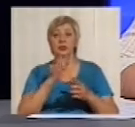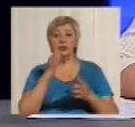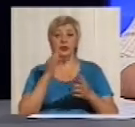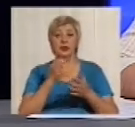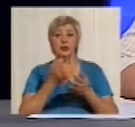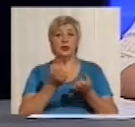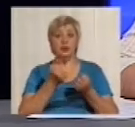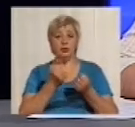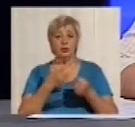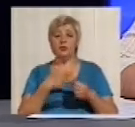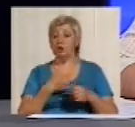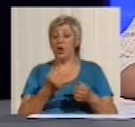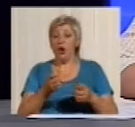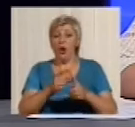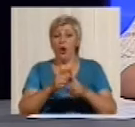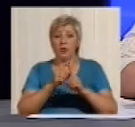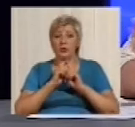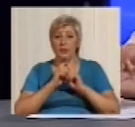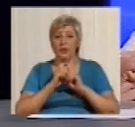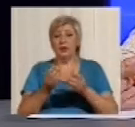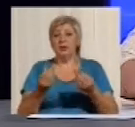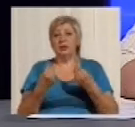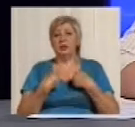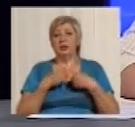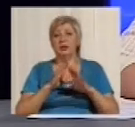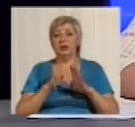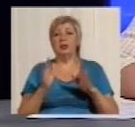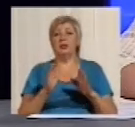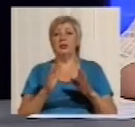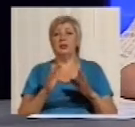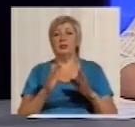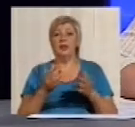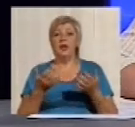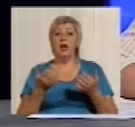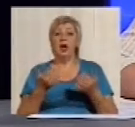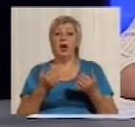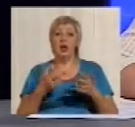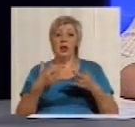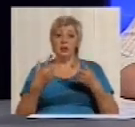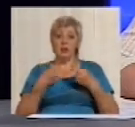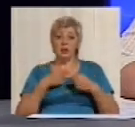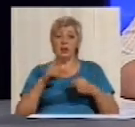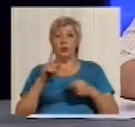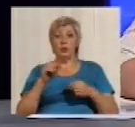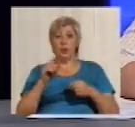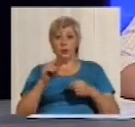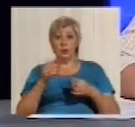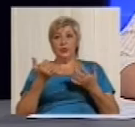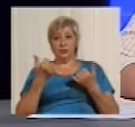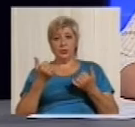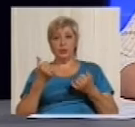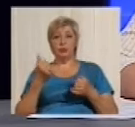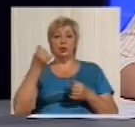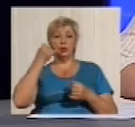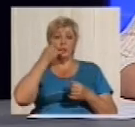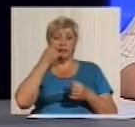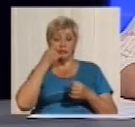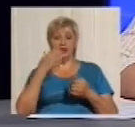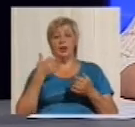надали, пообіцяли надати коментар директорки у понеділок. Ми сьогодні зв'язались з нею телефоном, і вона нам